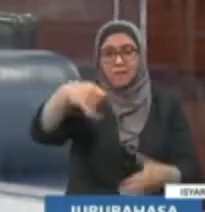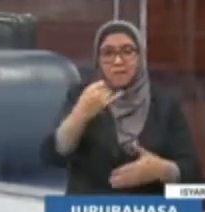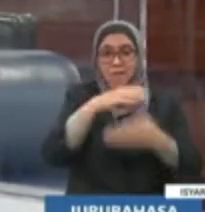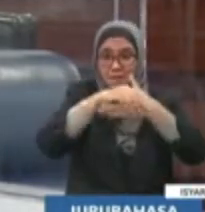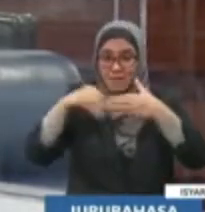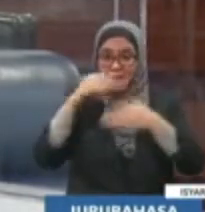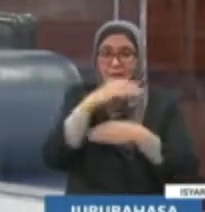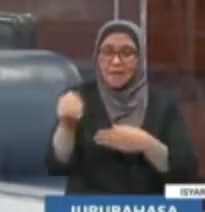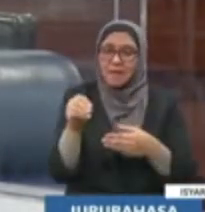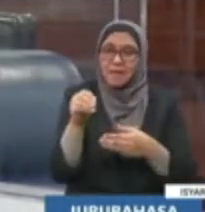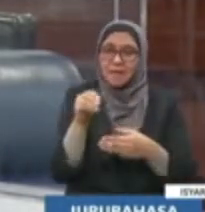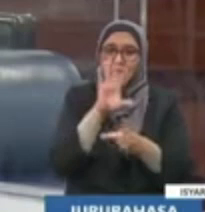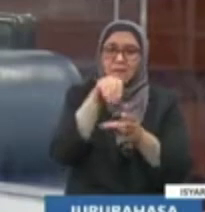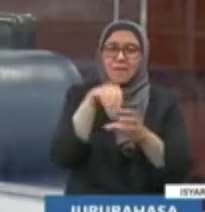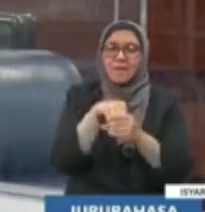dan melibatkan